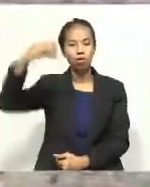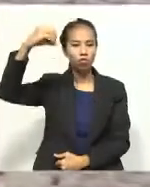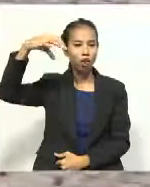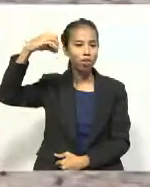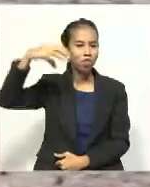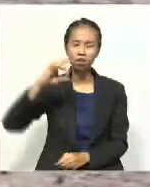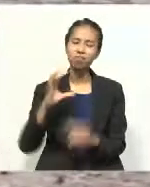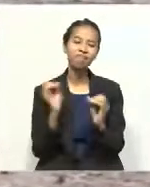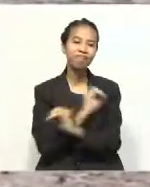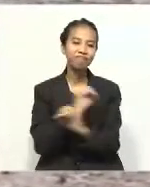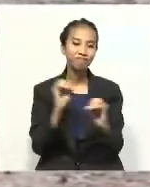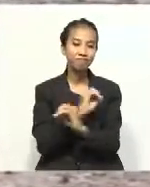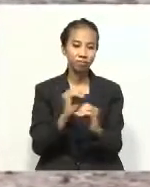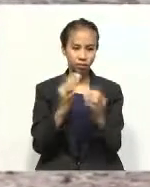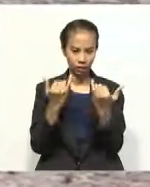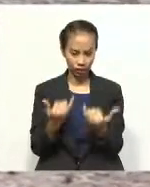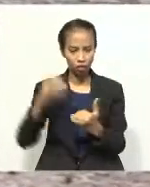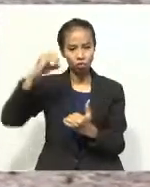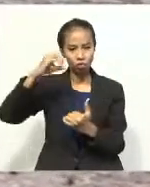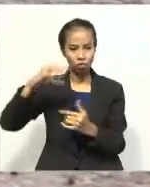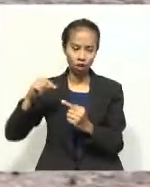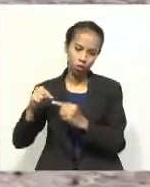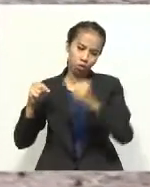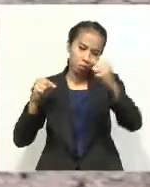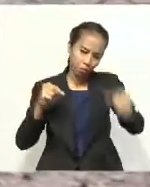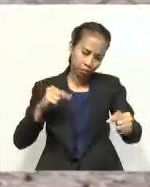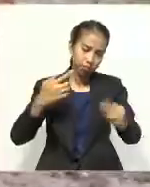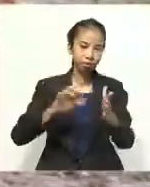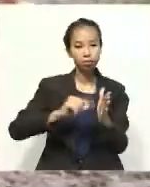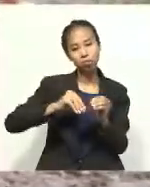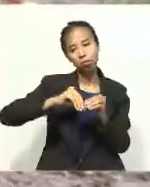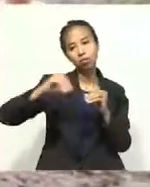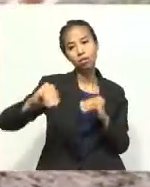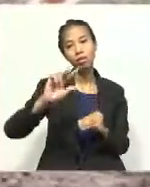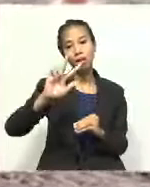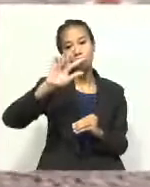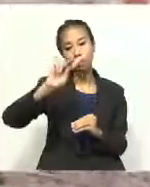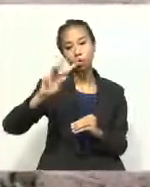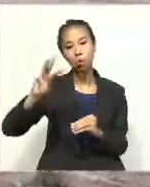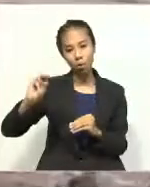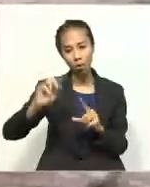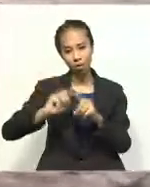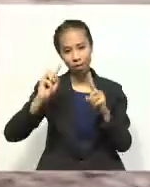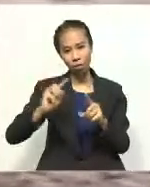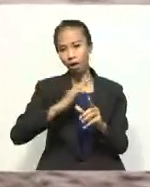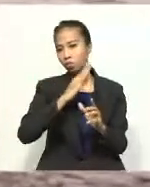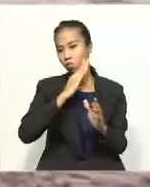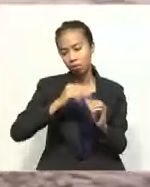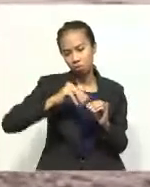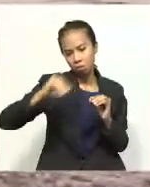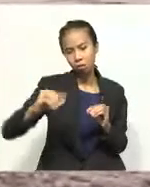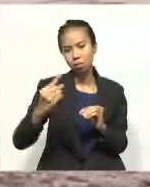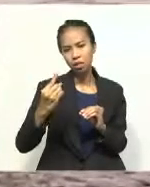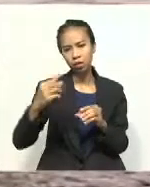ใช้นะครับซึ่งได้มีการต่อเข้าไปในถ้ำระยะทาง3กิโลเมตรแต่ทุก1กิโลเมตรก็ยังขาดความเสถียรนะครับซึ่งทางทีมง